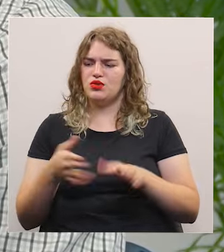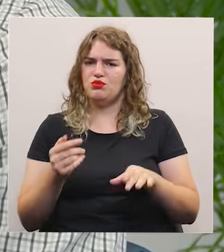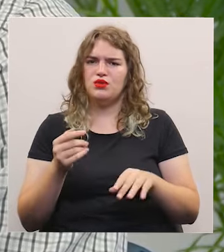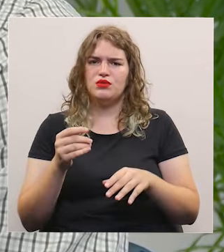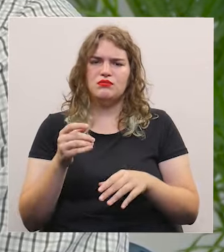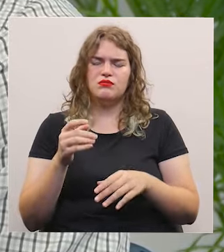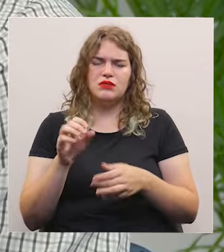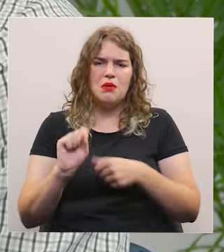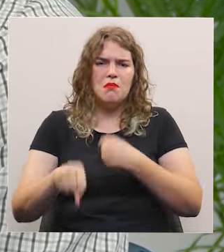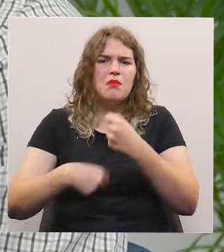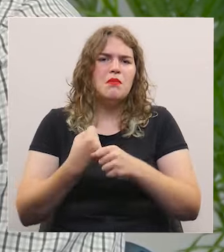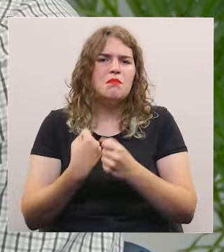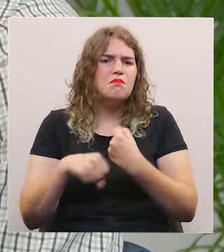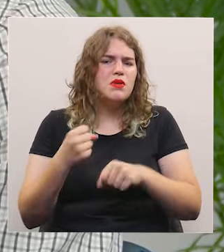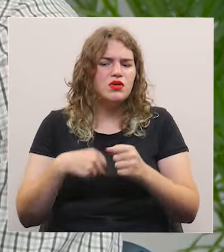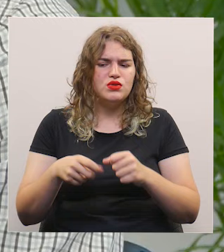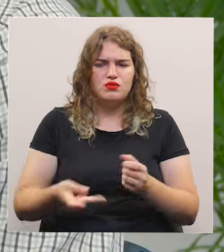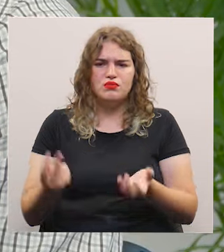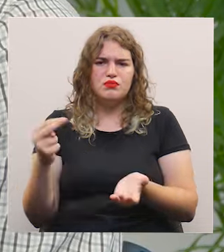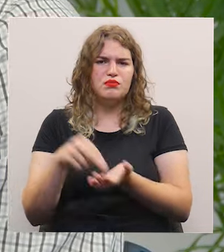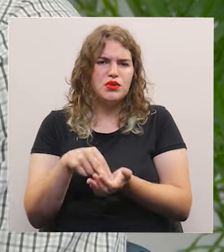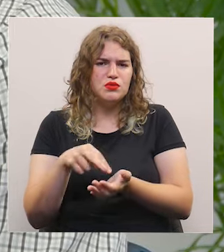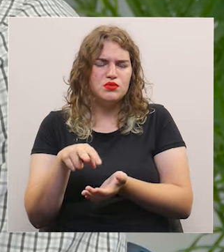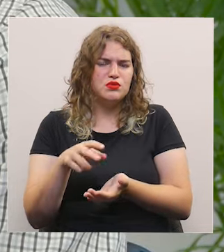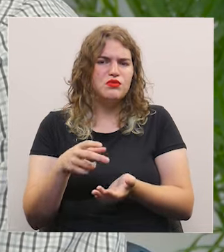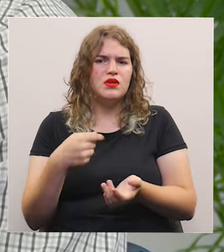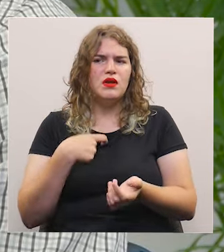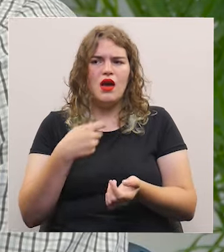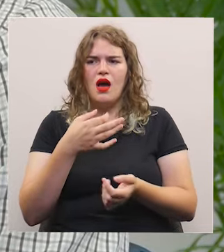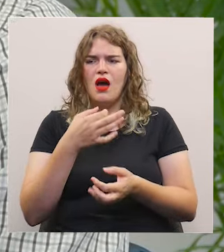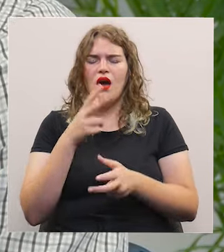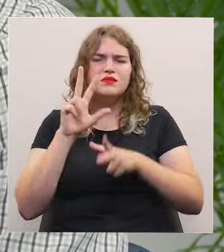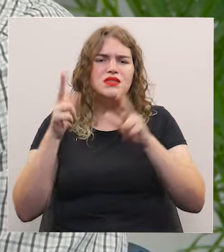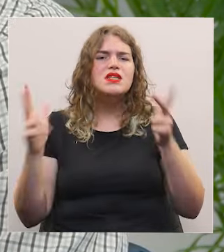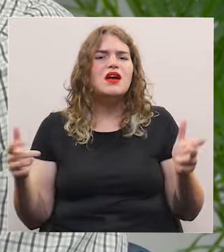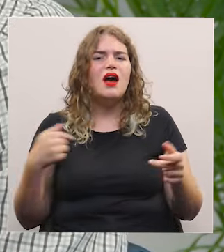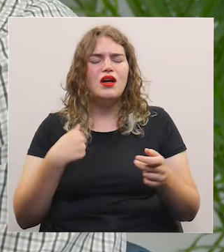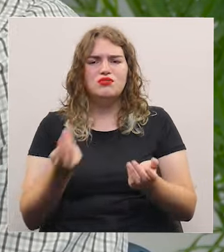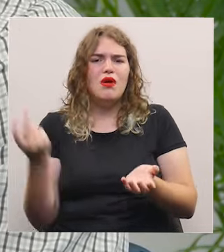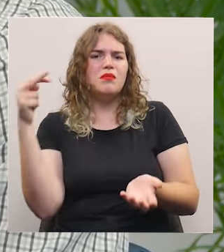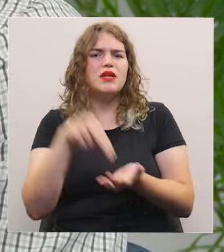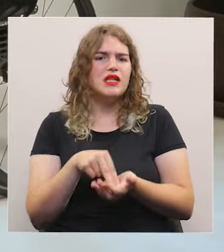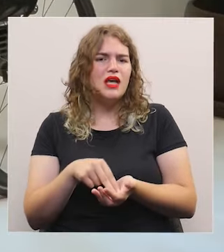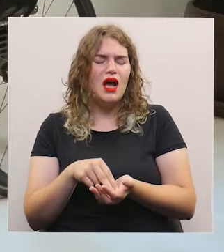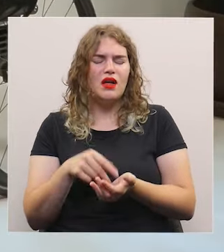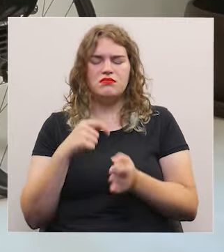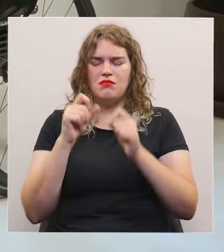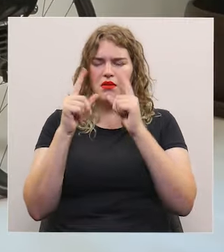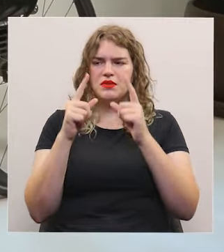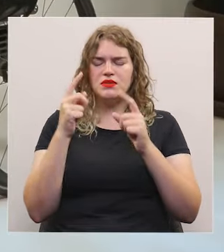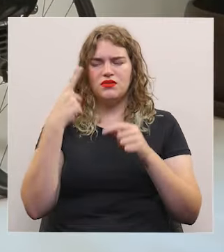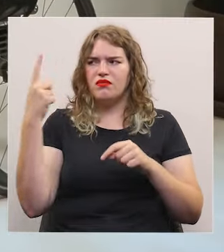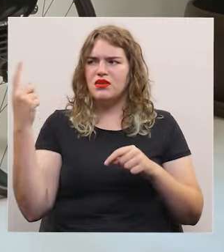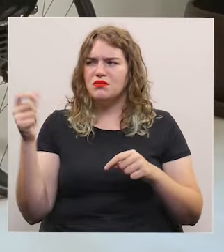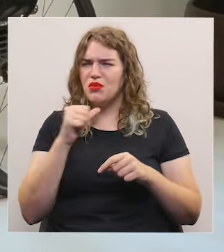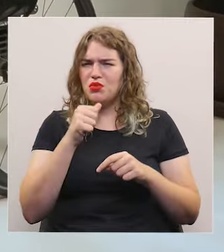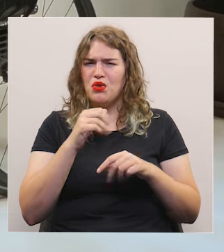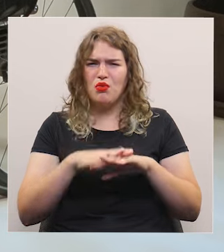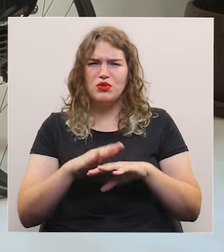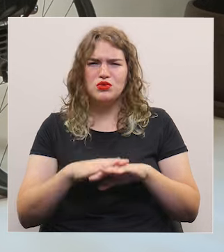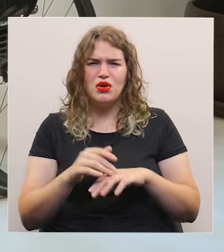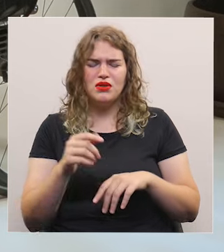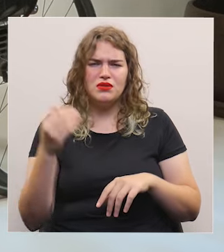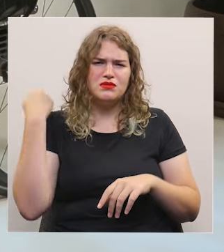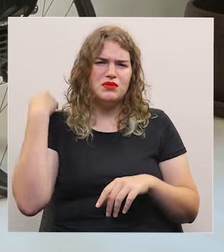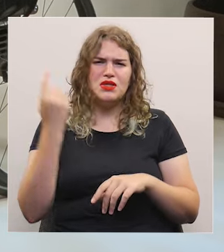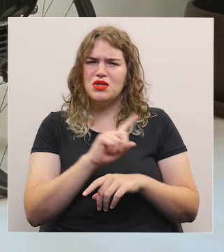m-am bucurat enorm și am urlat, în numele lui Iisus Hristos din Nazaret sunt vindecat, și am sărit în picioare. M-am trezit din acel vis și mă dureau picioarele